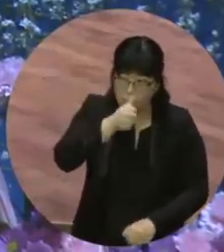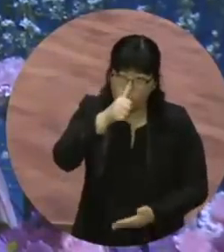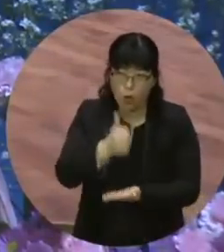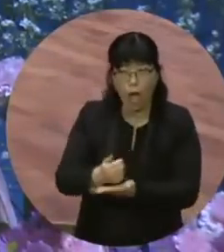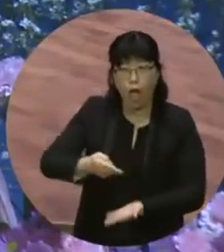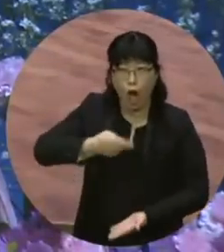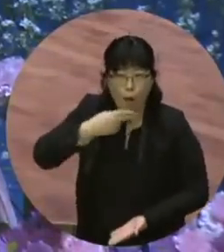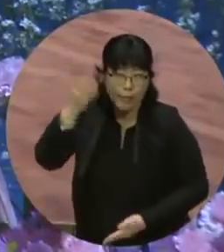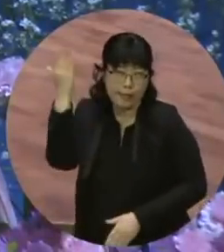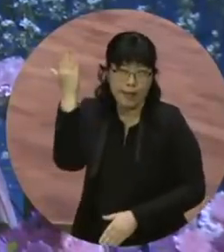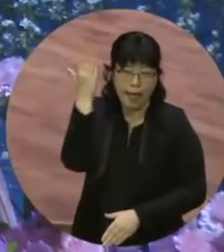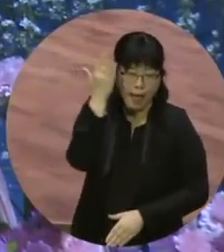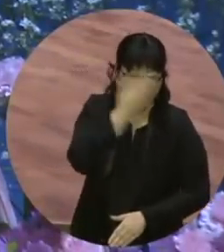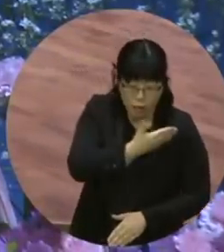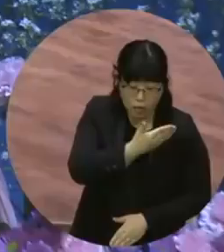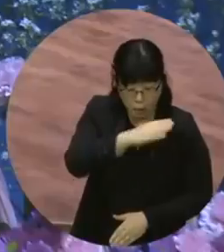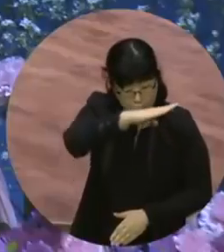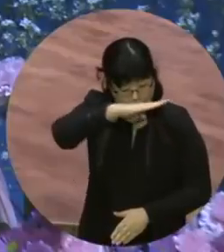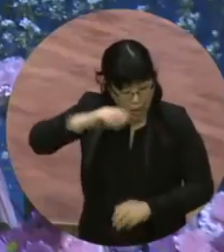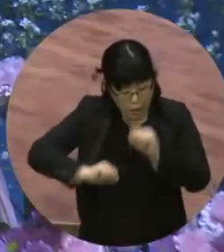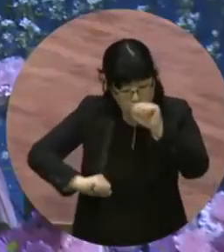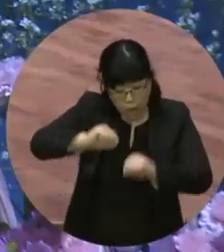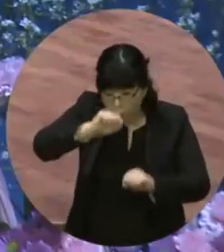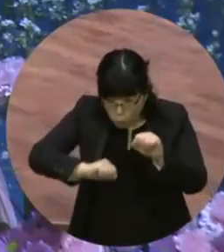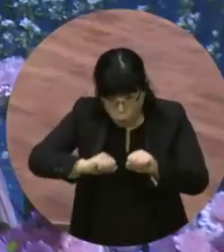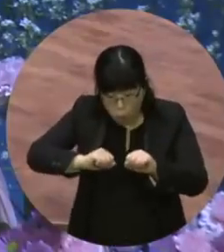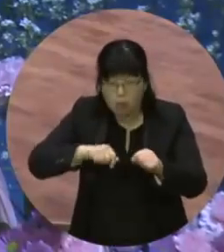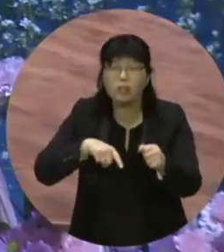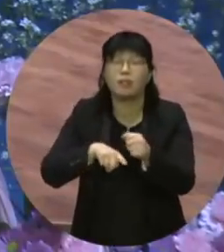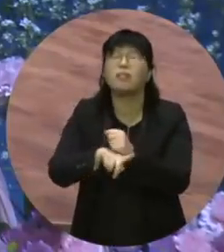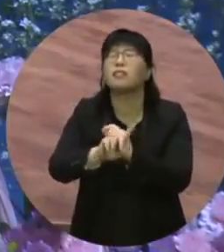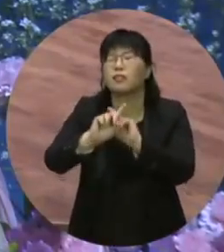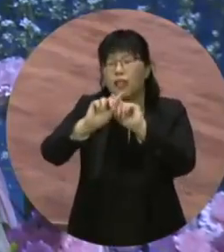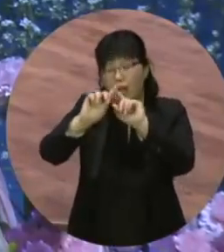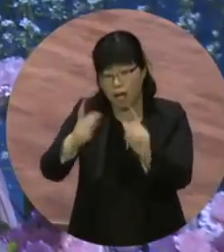요구하는 말이 아니에요. 이 말씀은요,